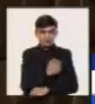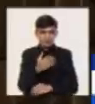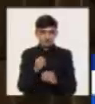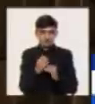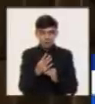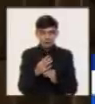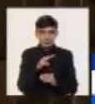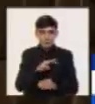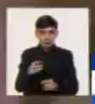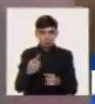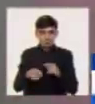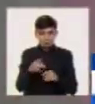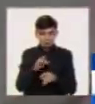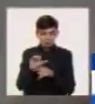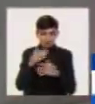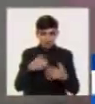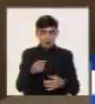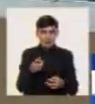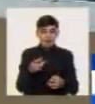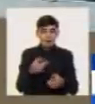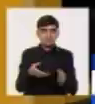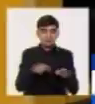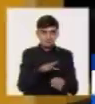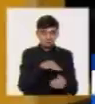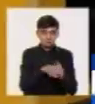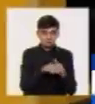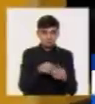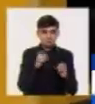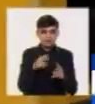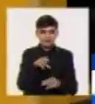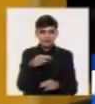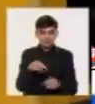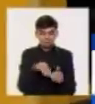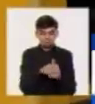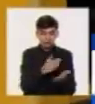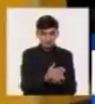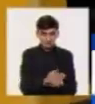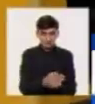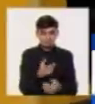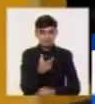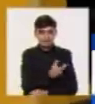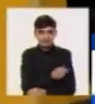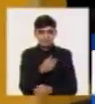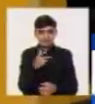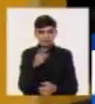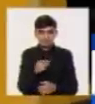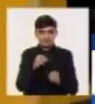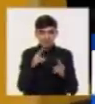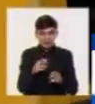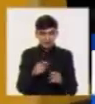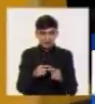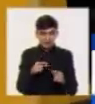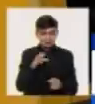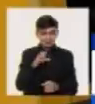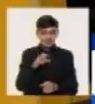миллионы нарыққа жолданса, қалғаны резервтік қоймаларда сақтаулы екен. 10 миллилитрлік шприц, содан соң бір